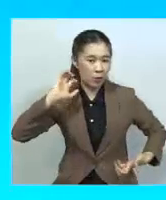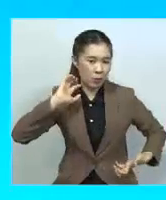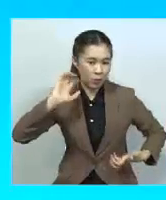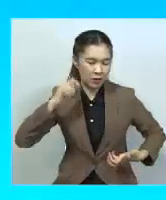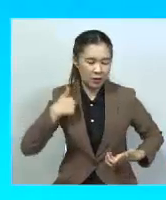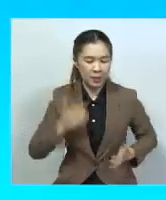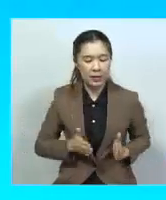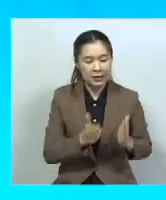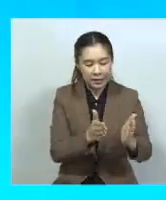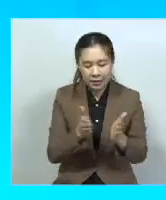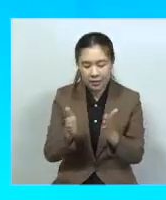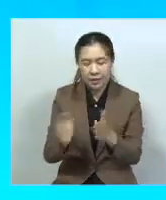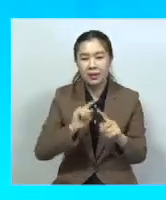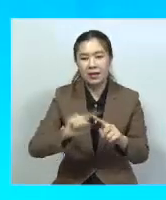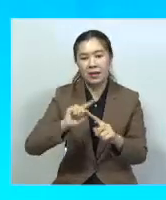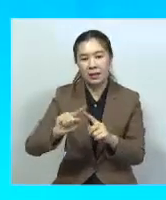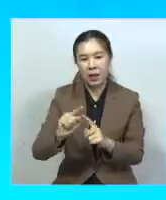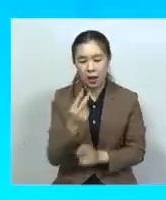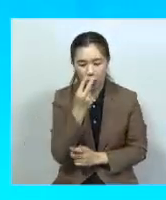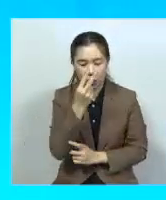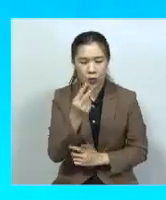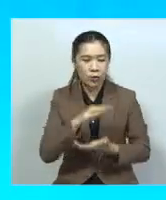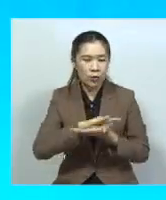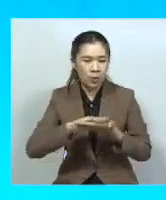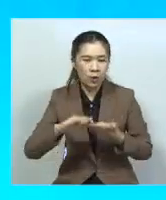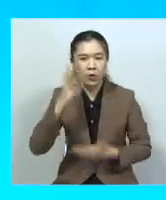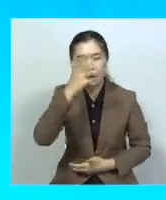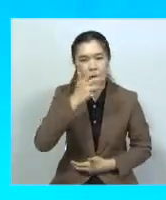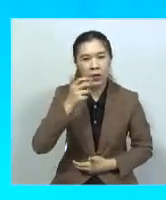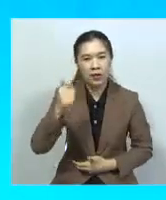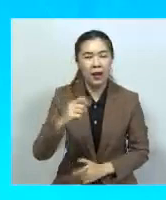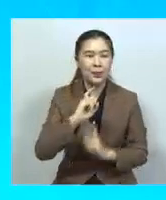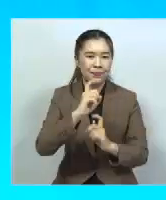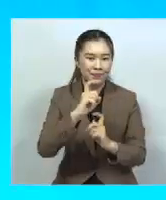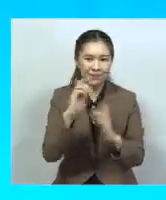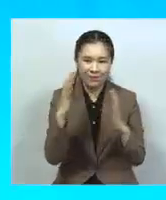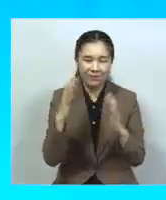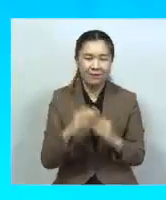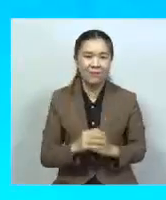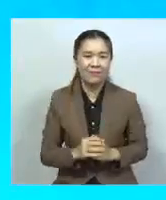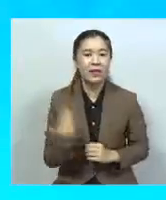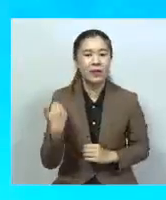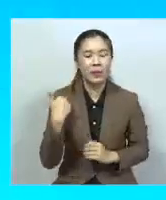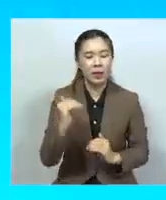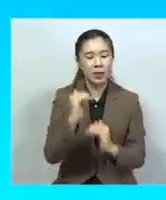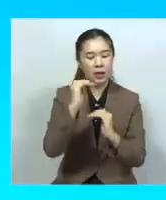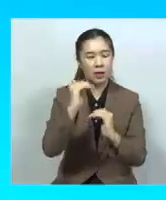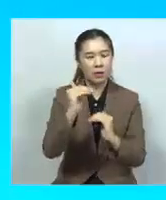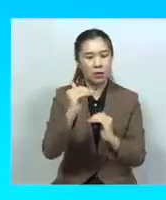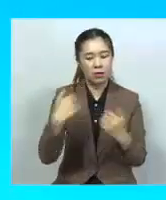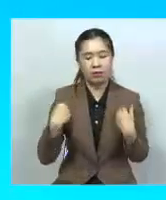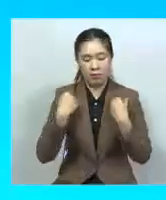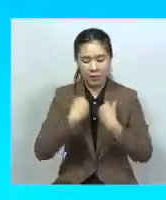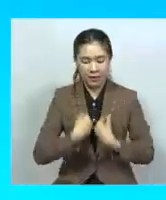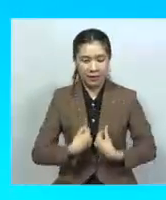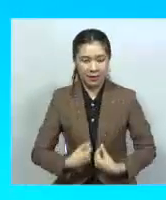ามเส้นทางต่างๆเพื่อให้มีความเป็นระเบียบเรียบร้อยสวยงามและมีความปลอดภัยนอกจากนี้ยังมีการกำหนดจัดพิธีมอบเ